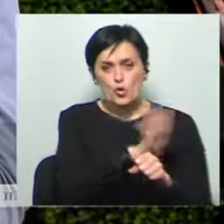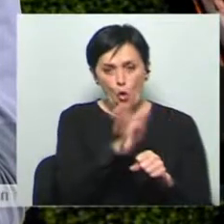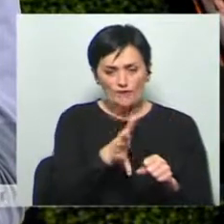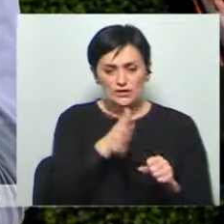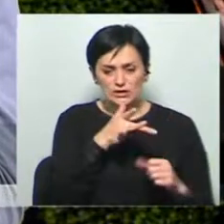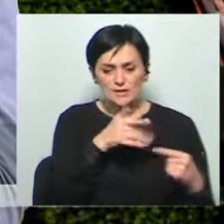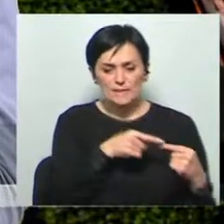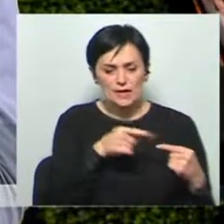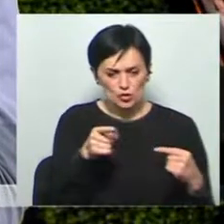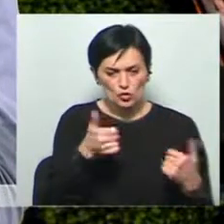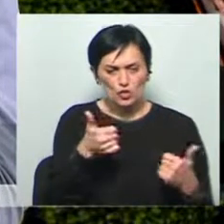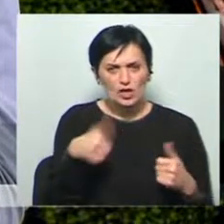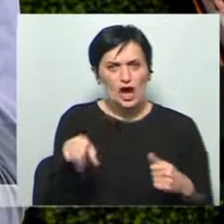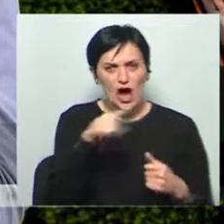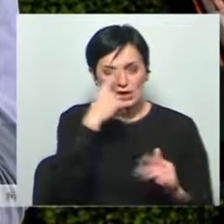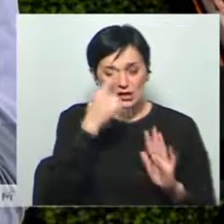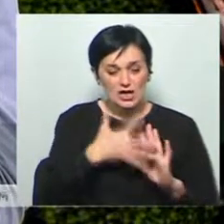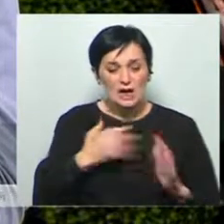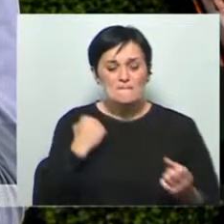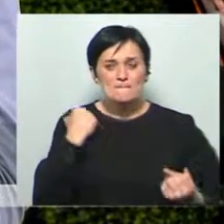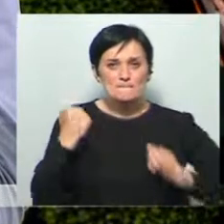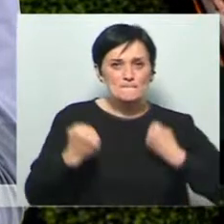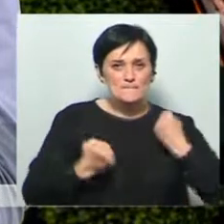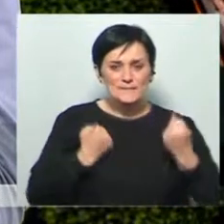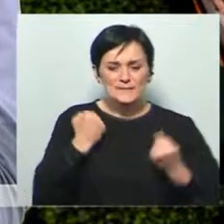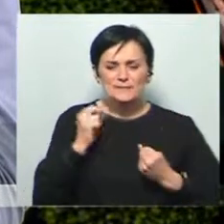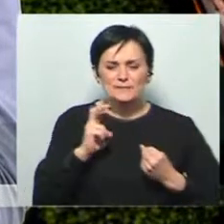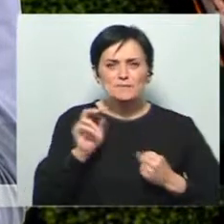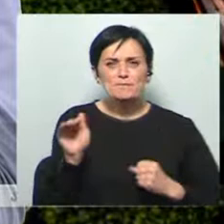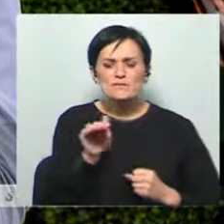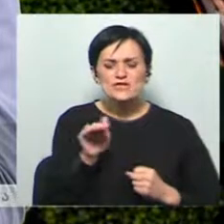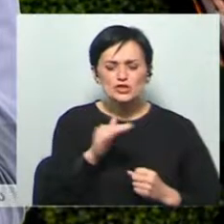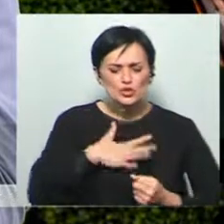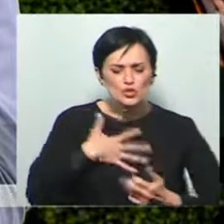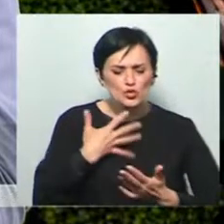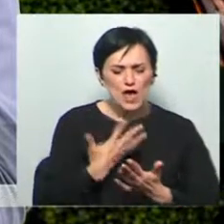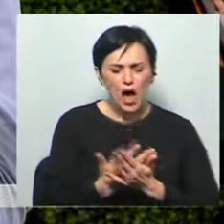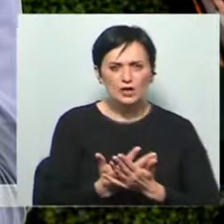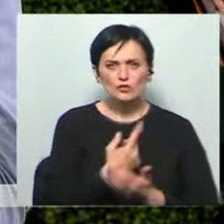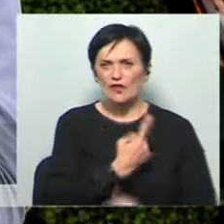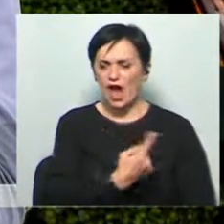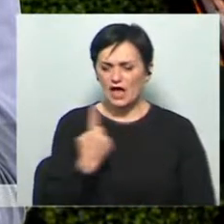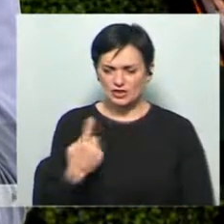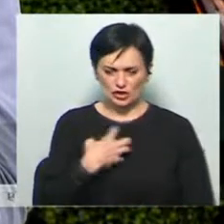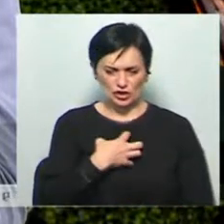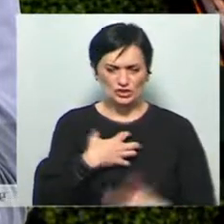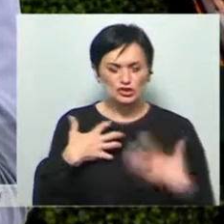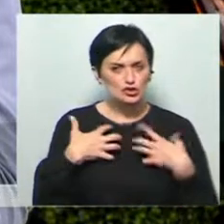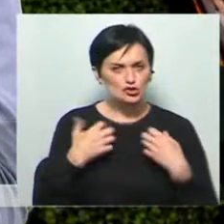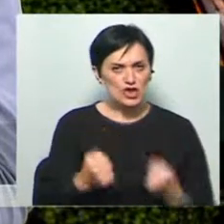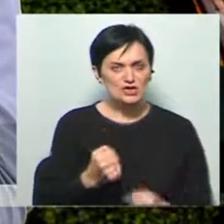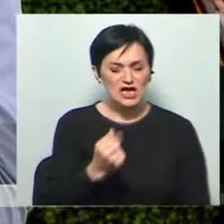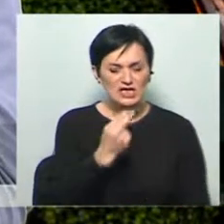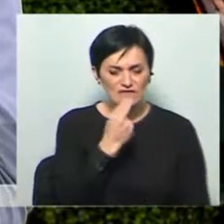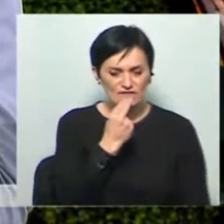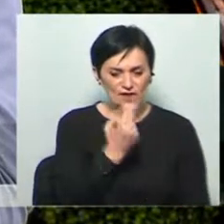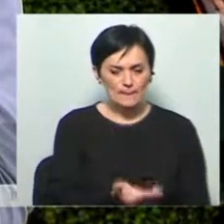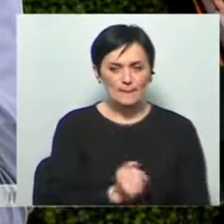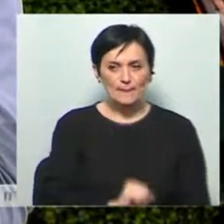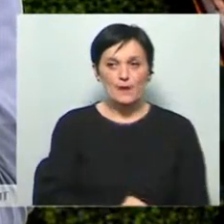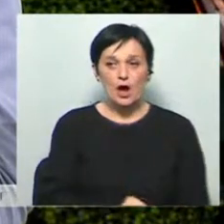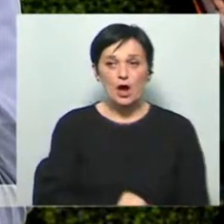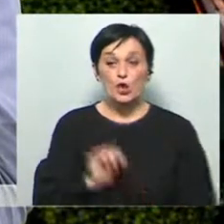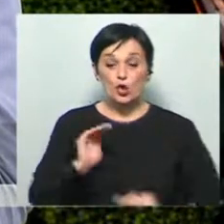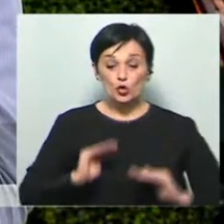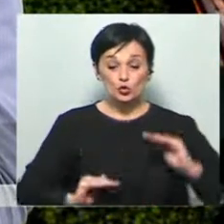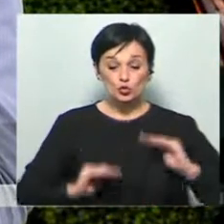პერიოდში ყველამ კარგად გაიგო, რომ ფიზიკური აქტივობა, აქტივობა ერთ-ერთი მნიშვნელოვანი ფაქტორია, ჯანსაღი კვება. დია.